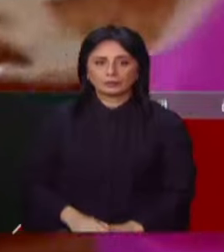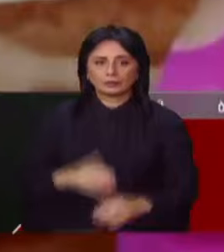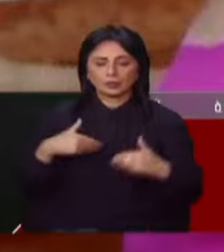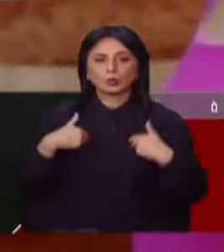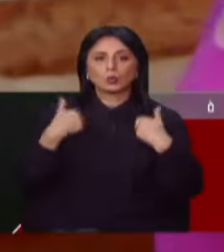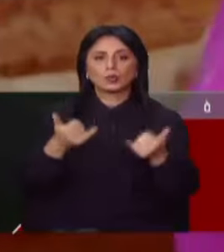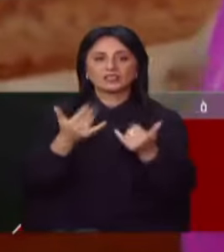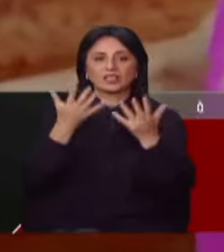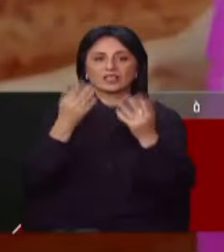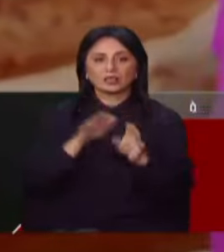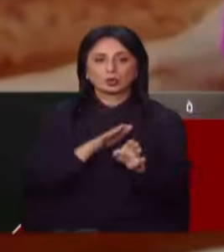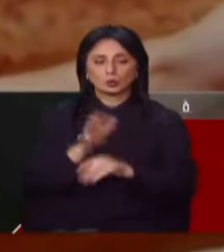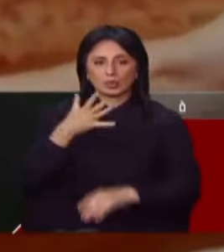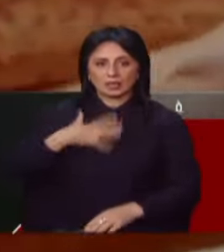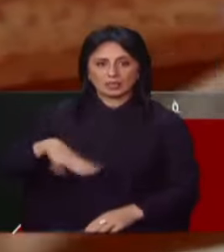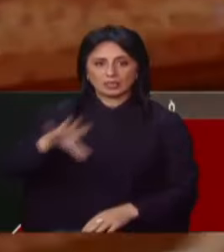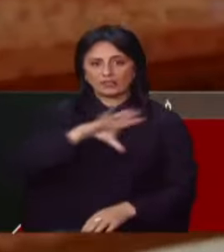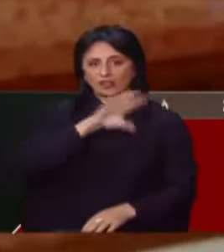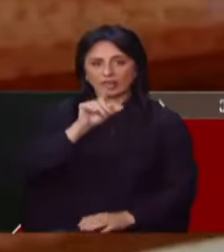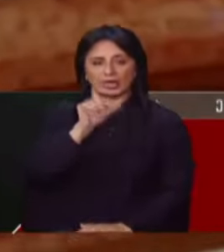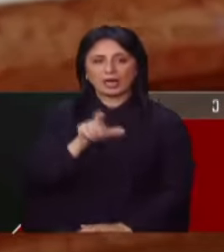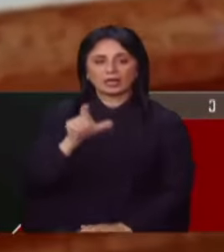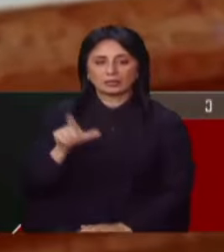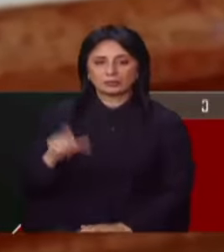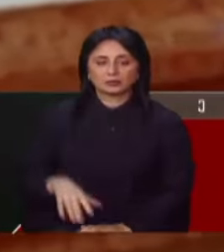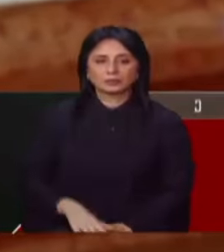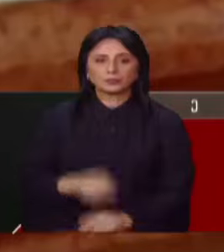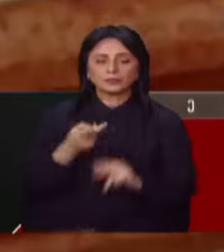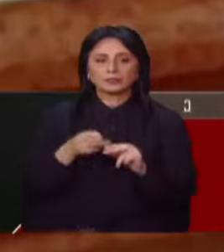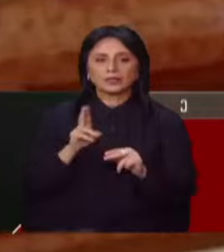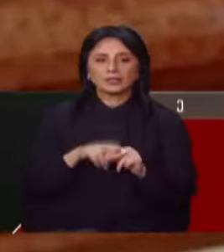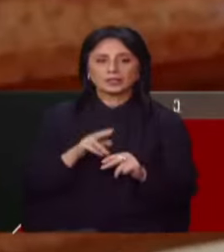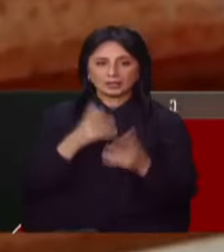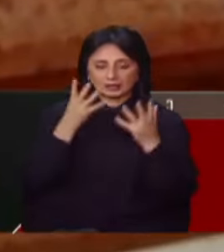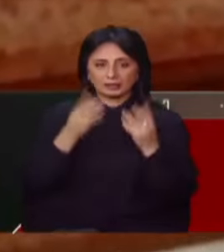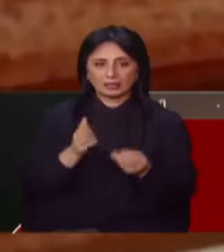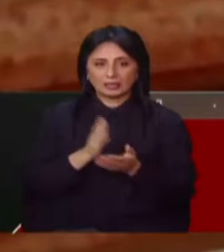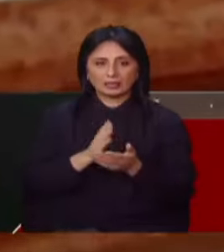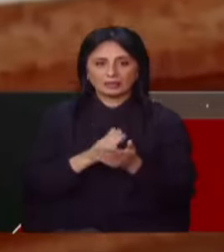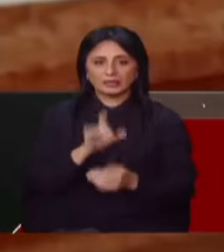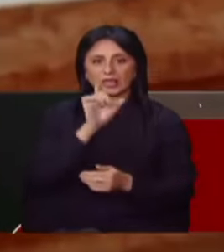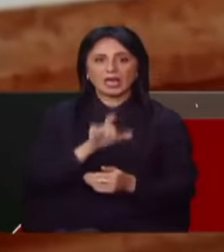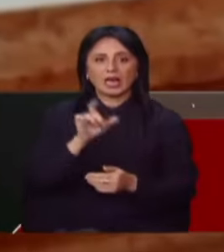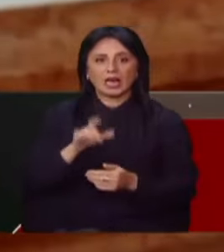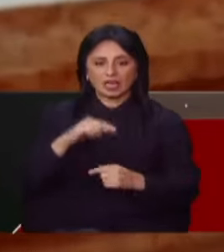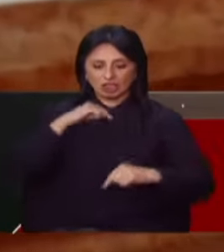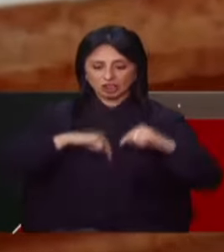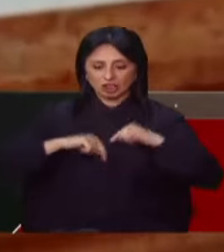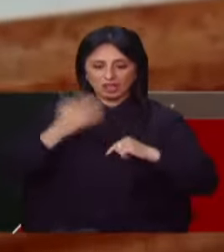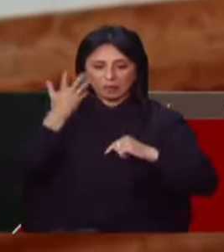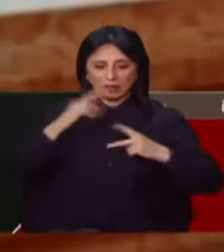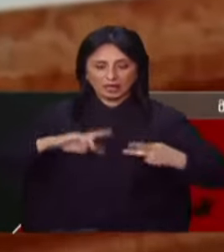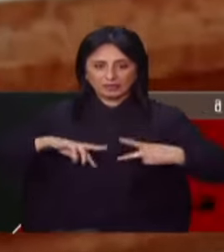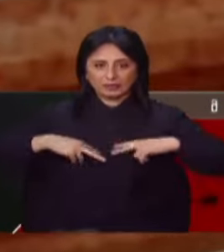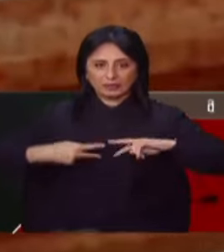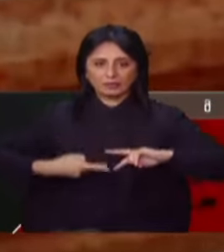გულოცავთ ევანდელ დღეს, სრულიად საქართველოს ყველა ადამიანს. ეს დღე არის ადამიანის შინაგანი